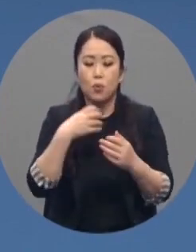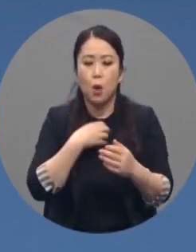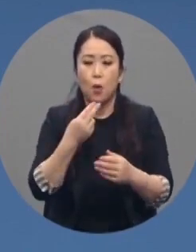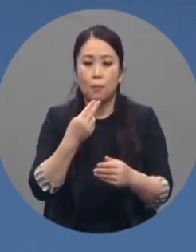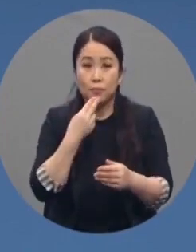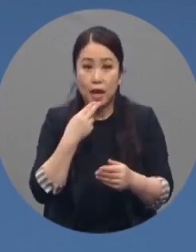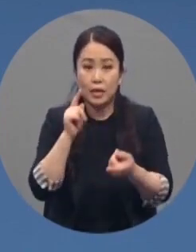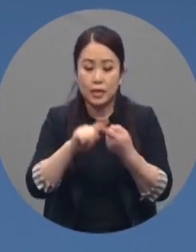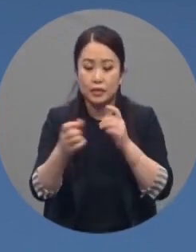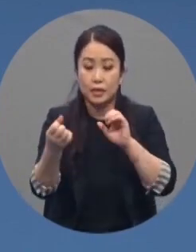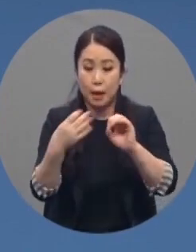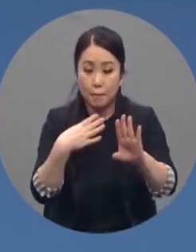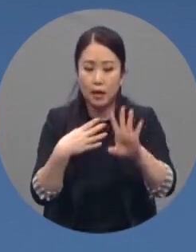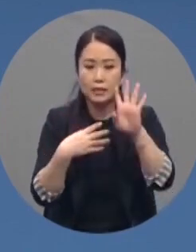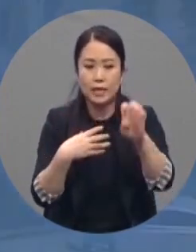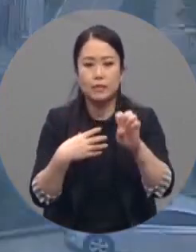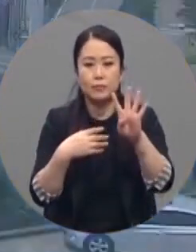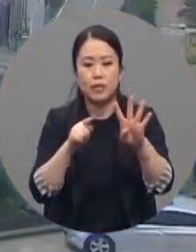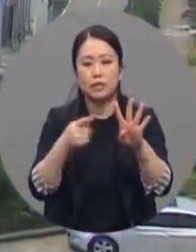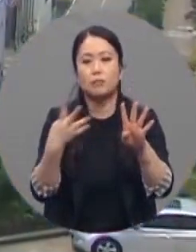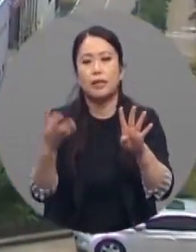비율은 44.4%였습니다